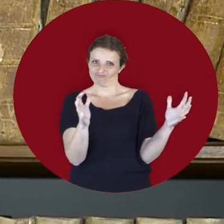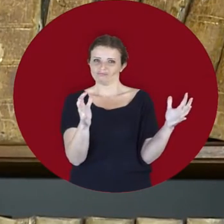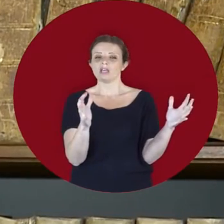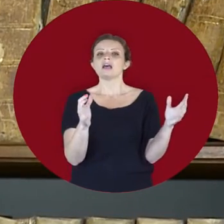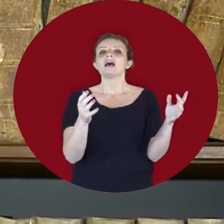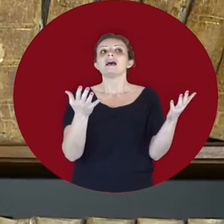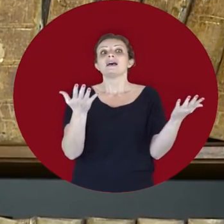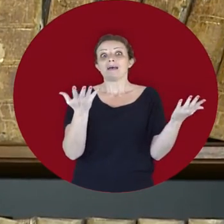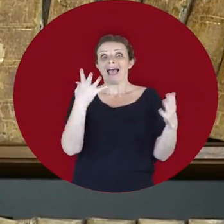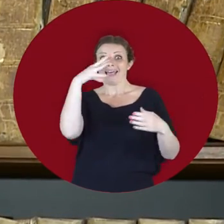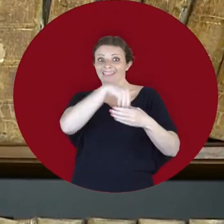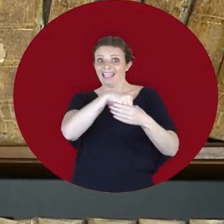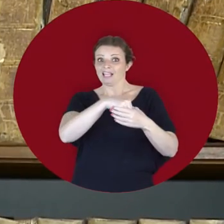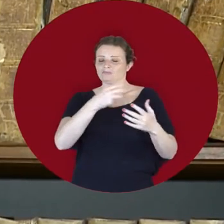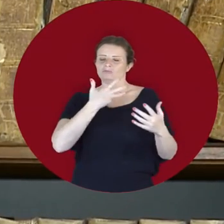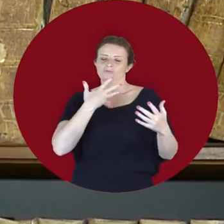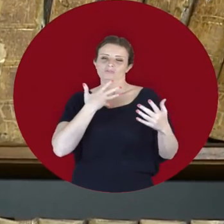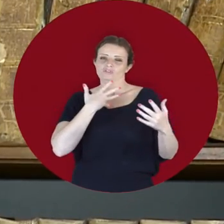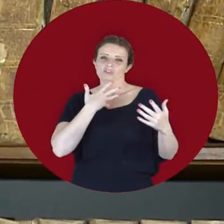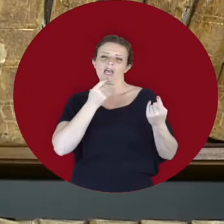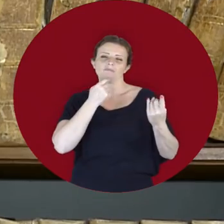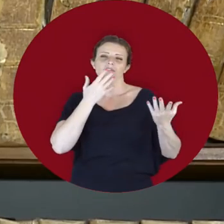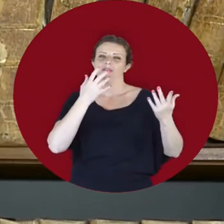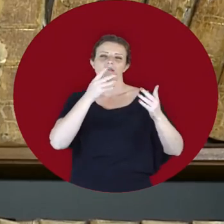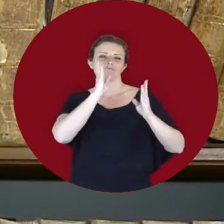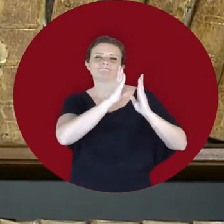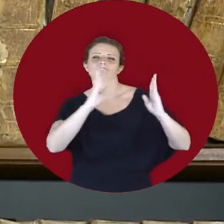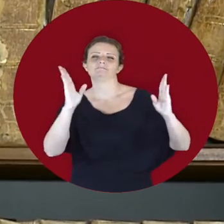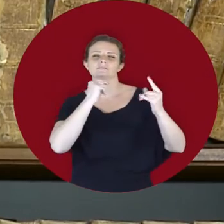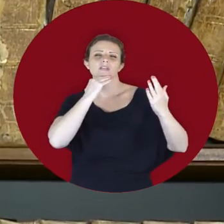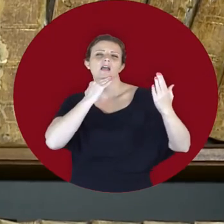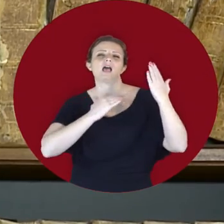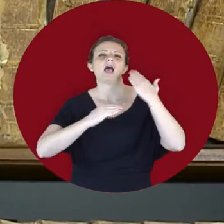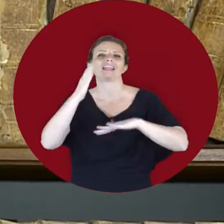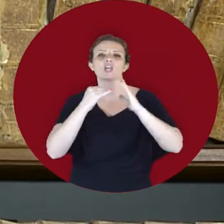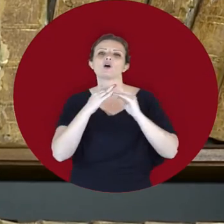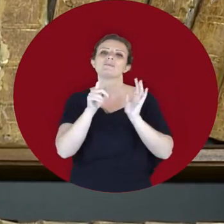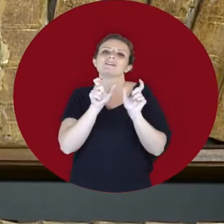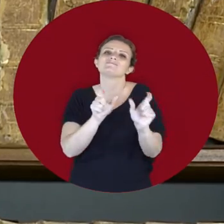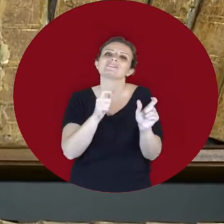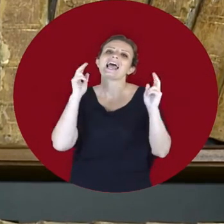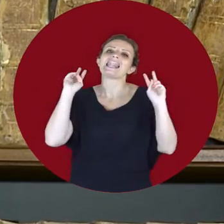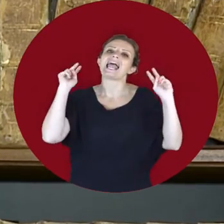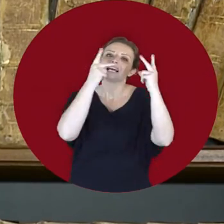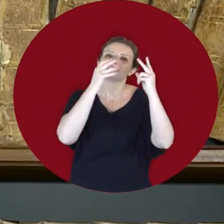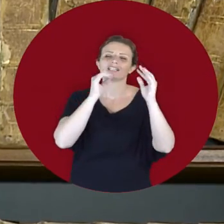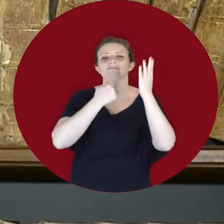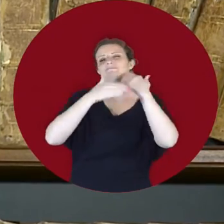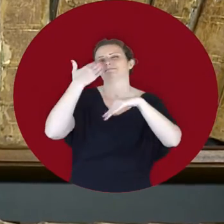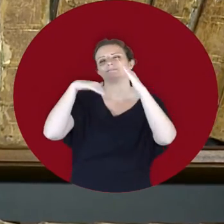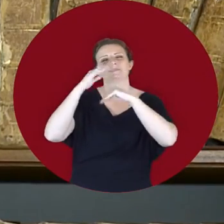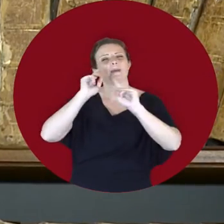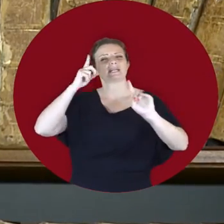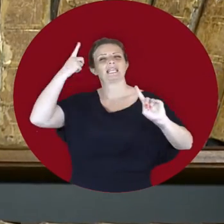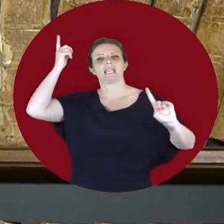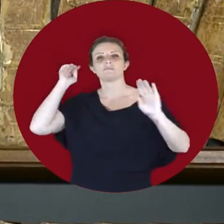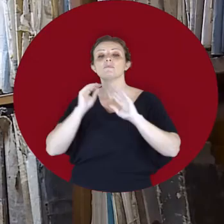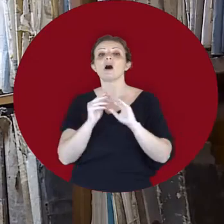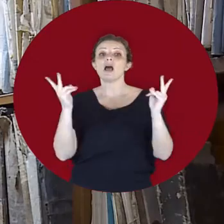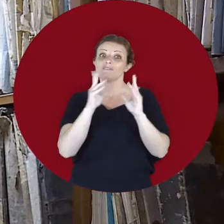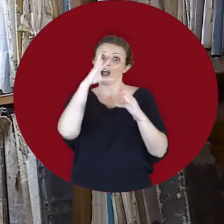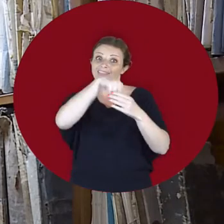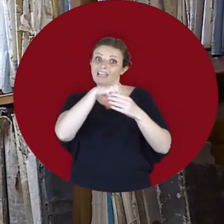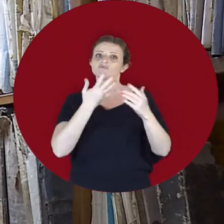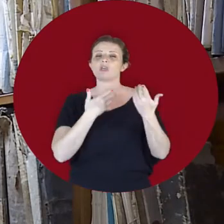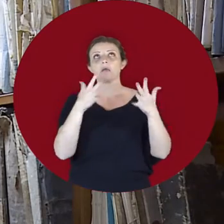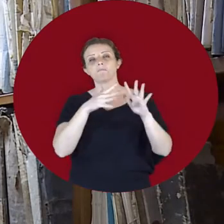come abbiamo già detto, è però la più antica di area latina. Qui dentro sono custoditi